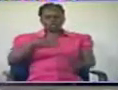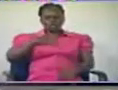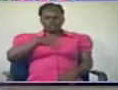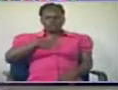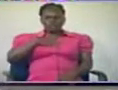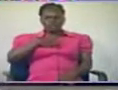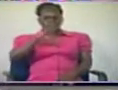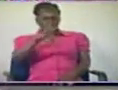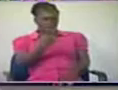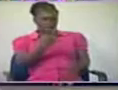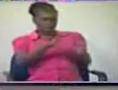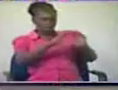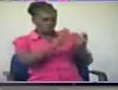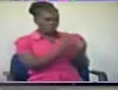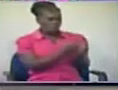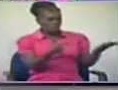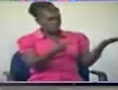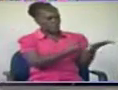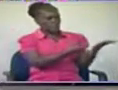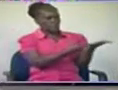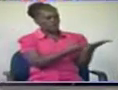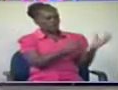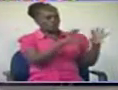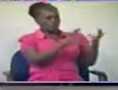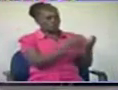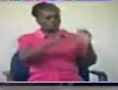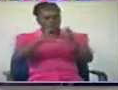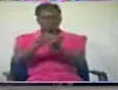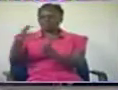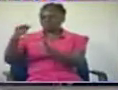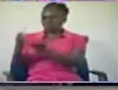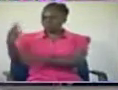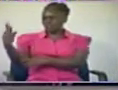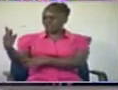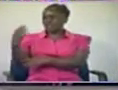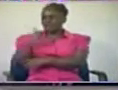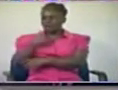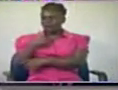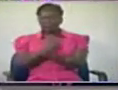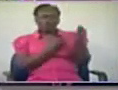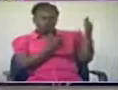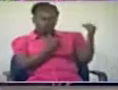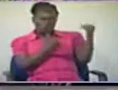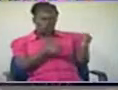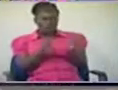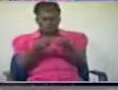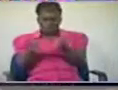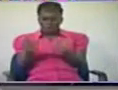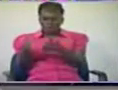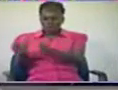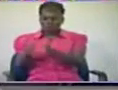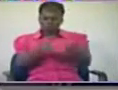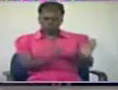ya tatu ni ya technical education. Kwa hivyo tunatarajia kwamba ikiwa tutawafungulia nafasi